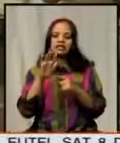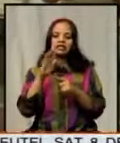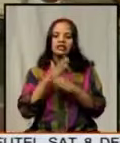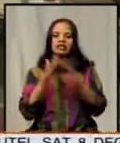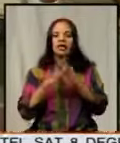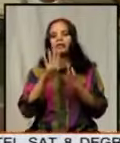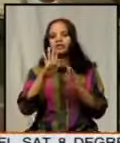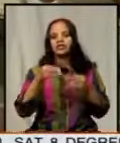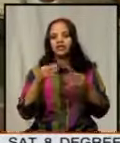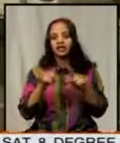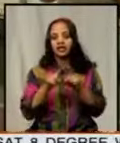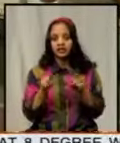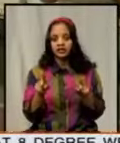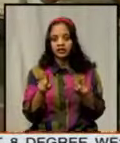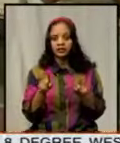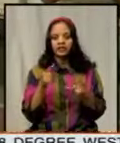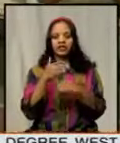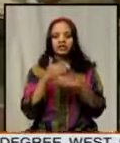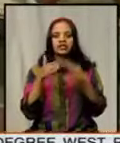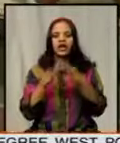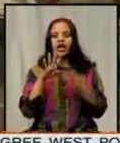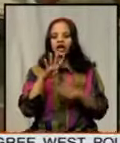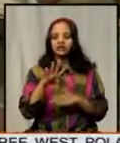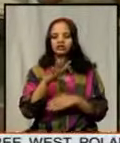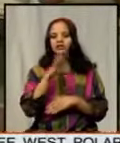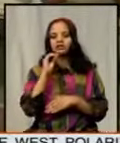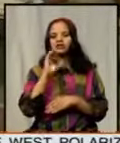ይሰጣል። ግን ደረጃ 4ና 5